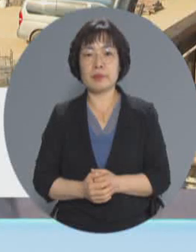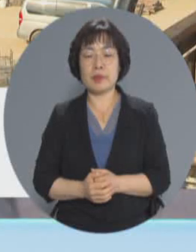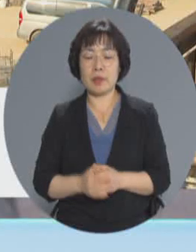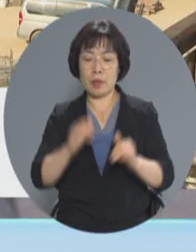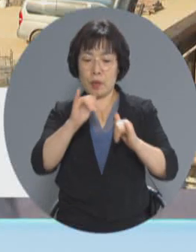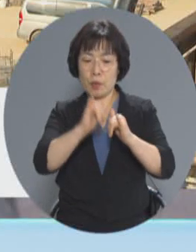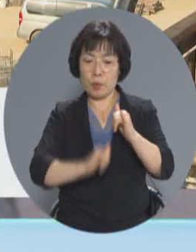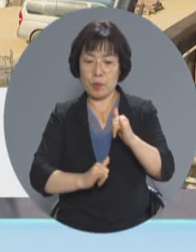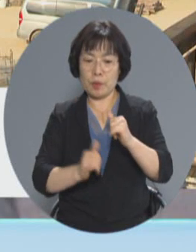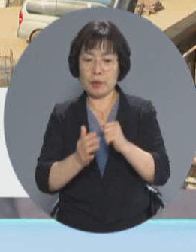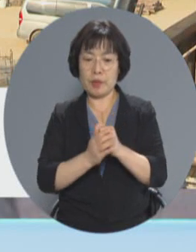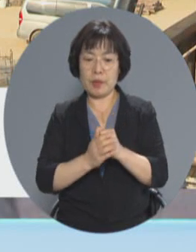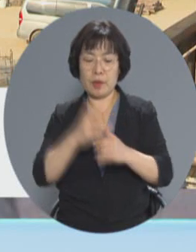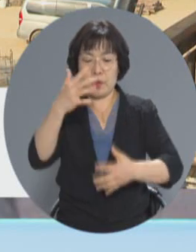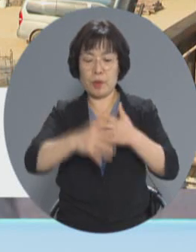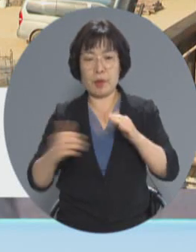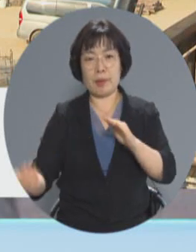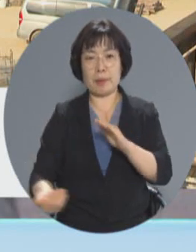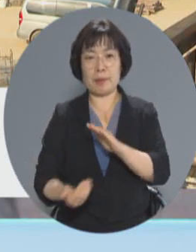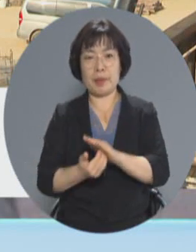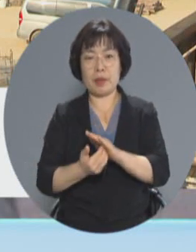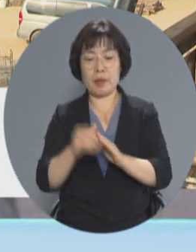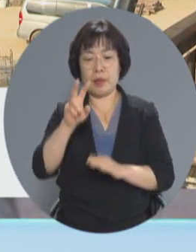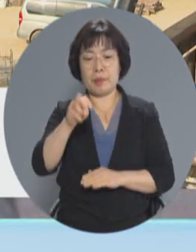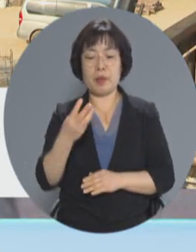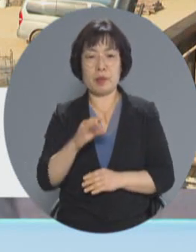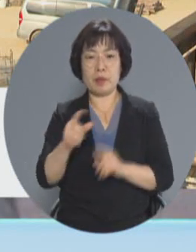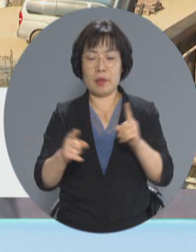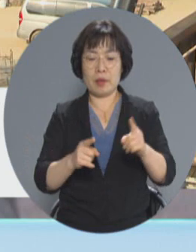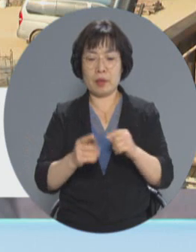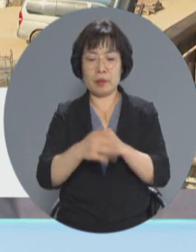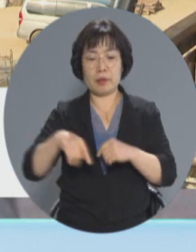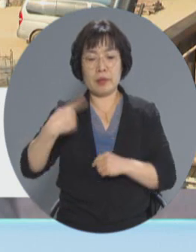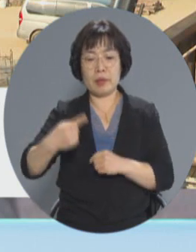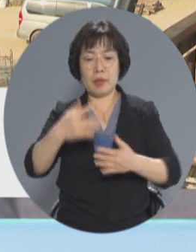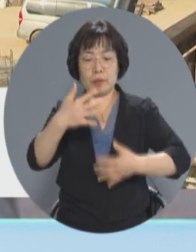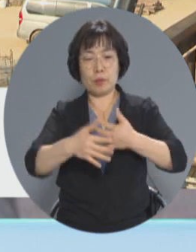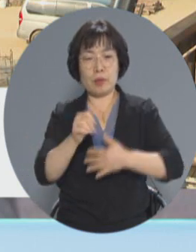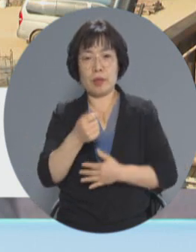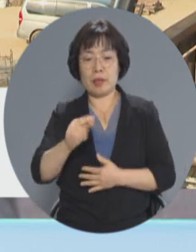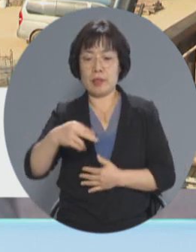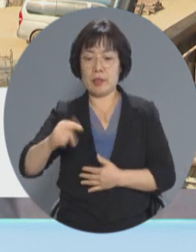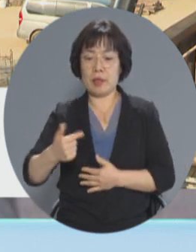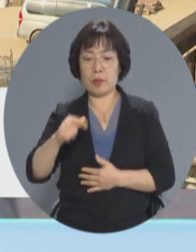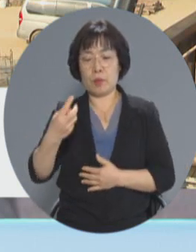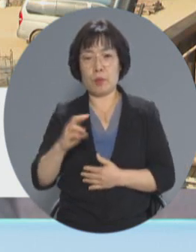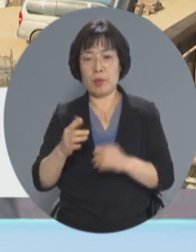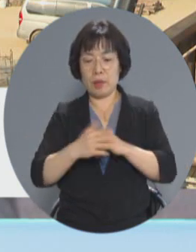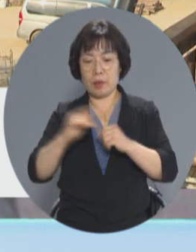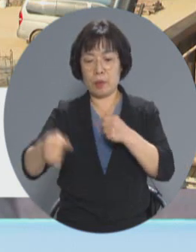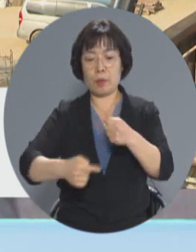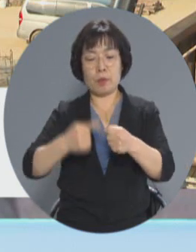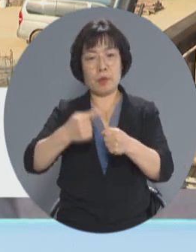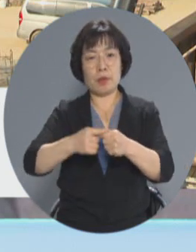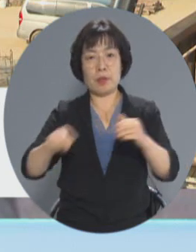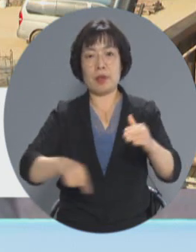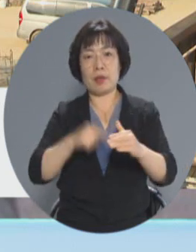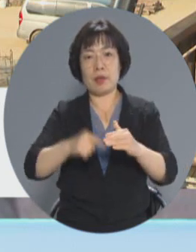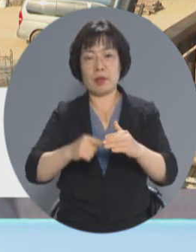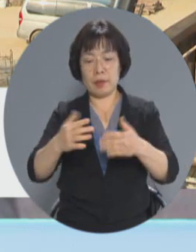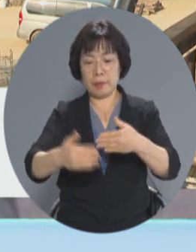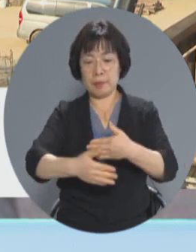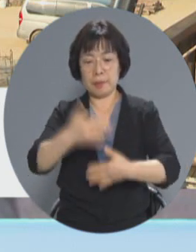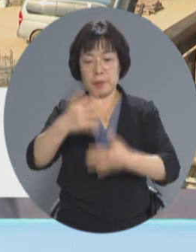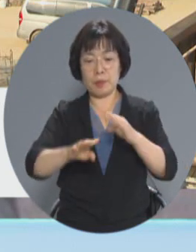역대 박스오피스 1위인 영화 명량의 후속작 한산과 노량이 연내 개봉을 앞두고 있습니다. 이 두